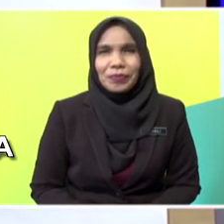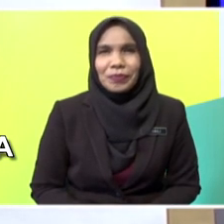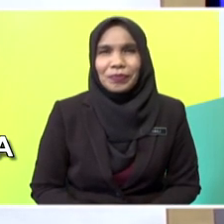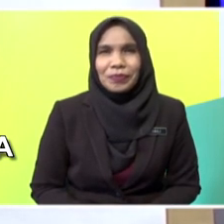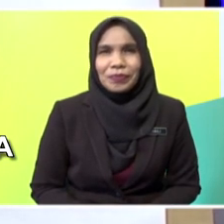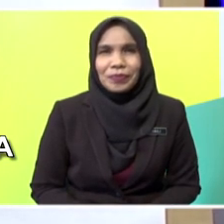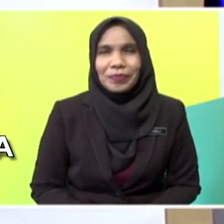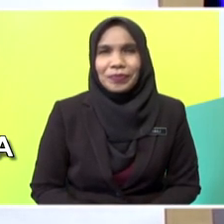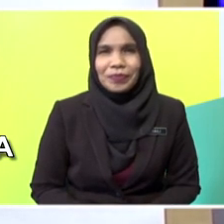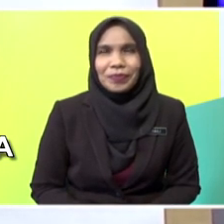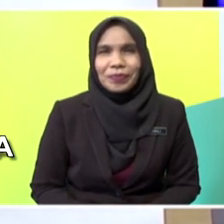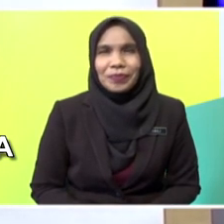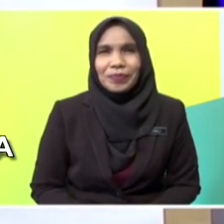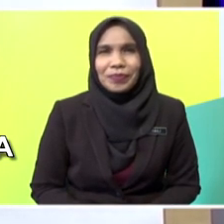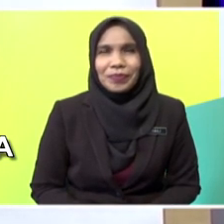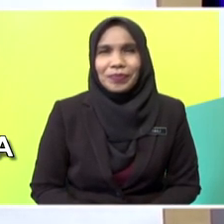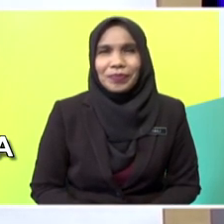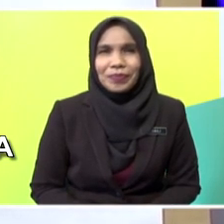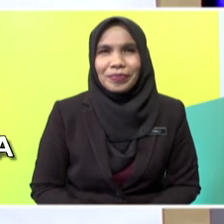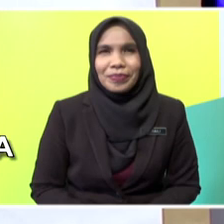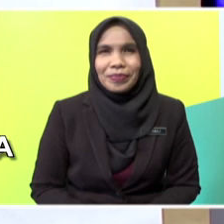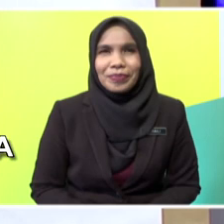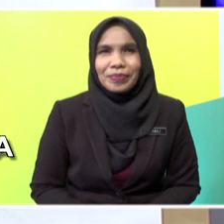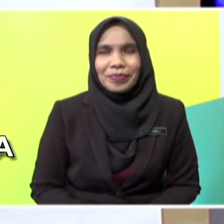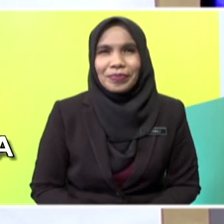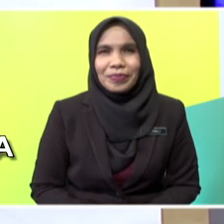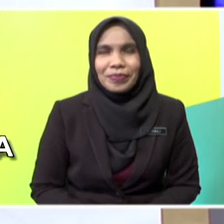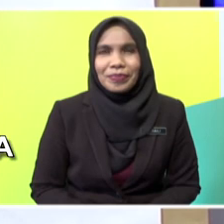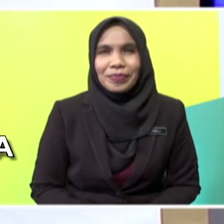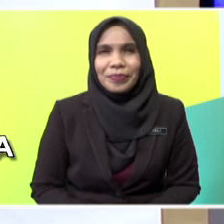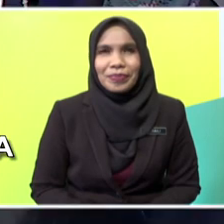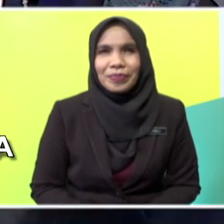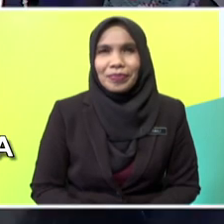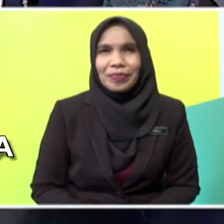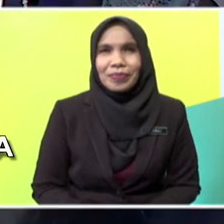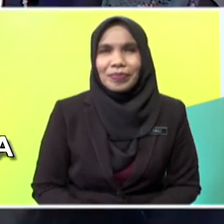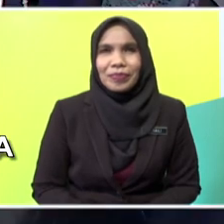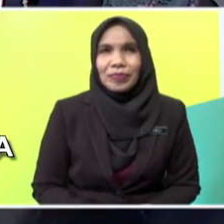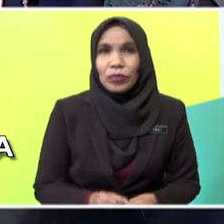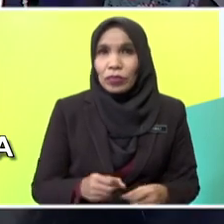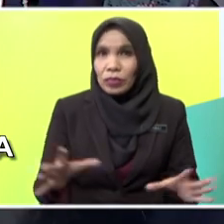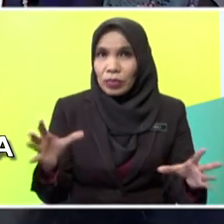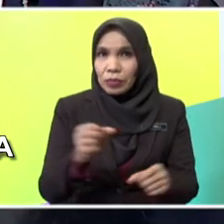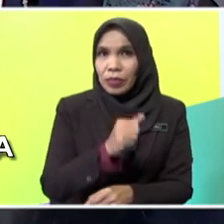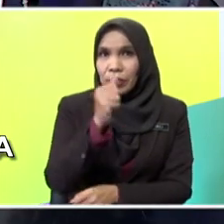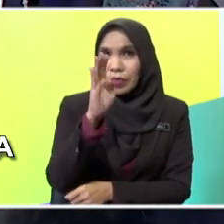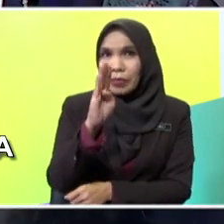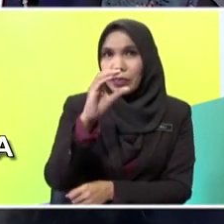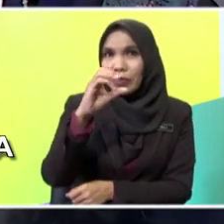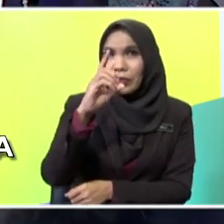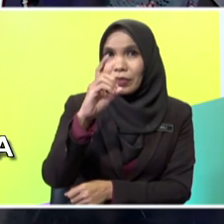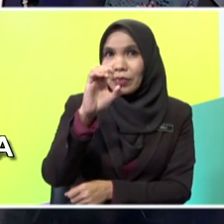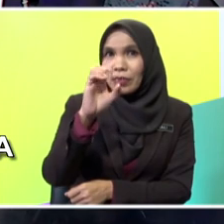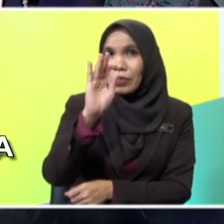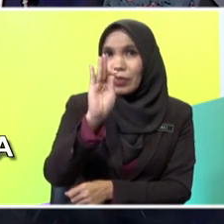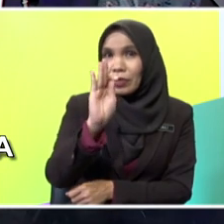keliling pinggul. Okey. Okey, dekat situ kita dapat A, B, C, D, E, F. Lepas F,